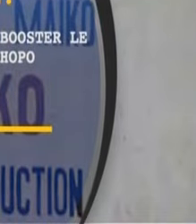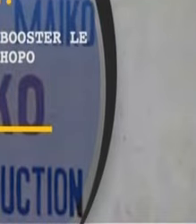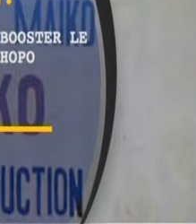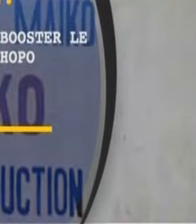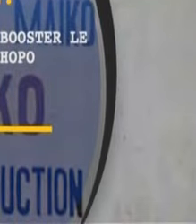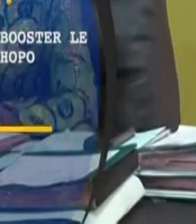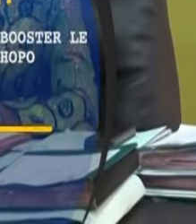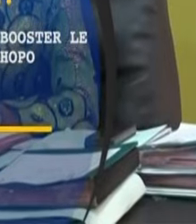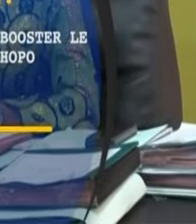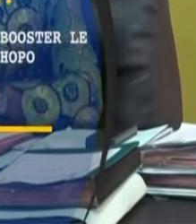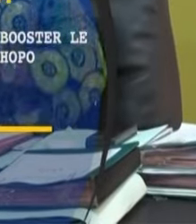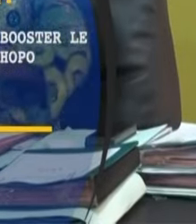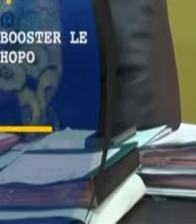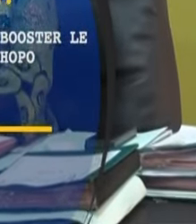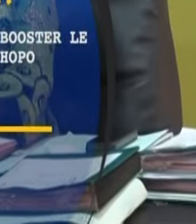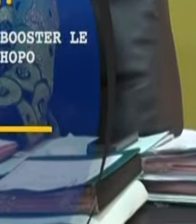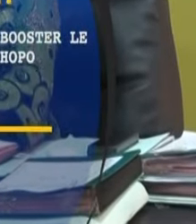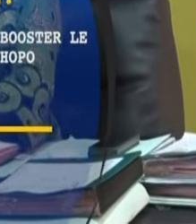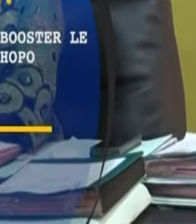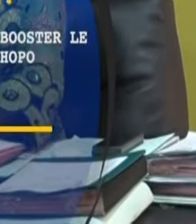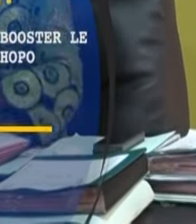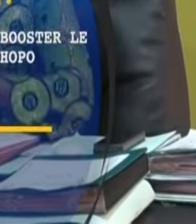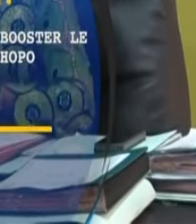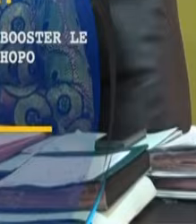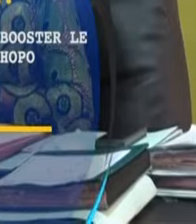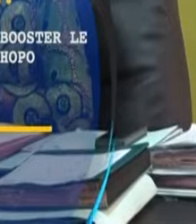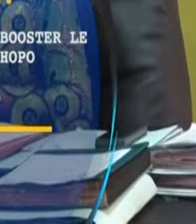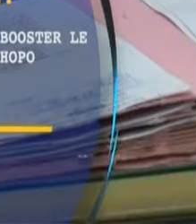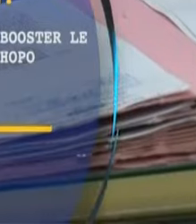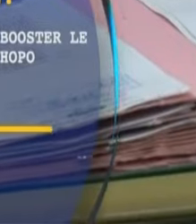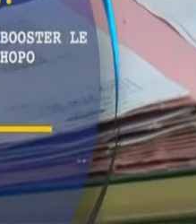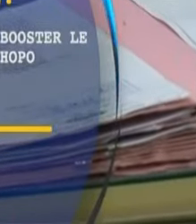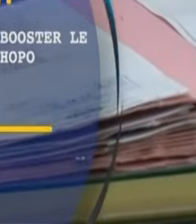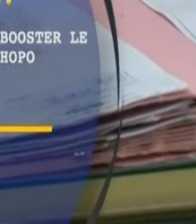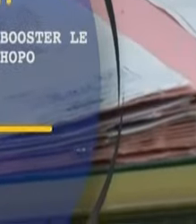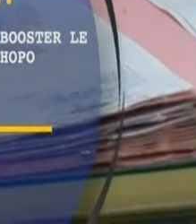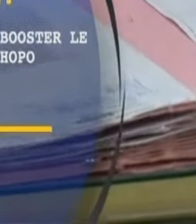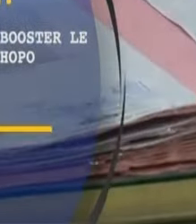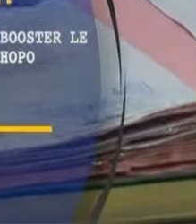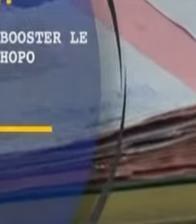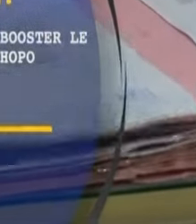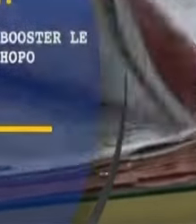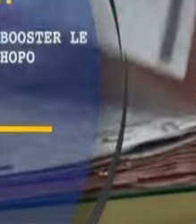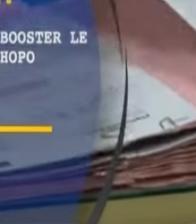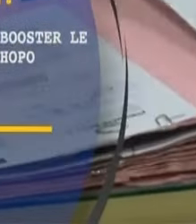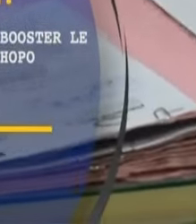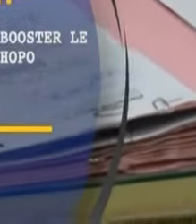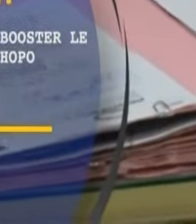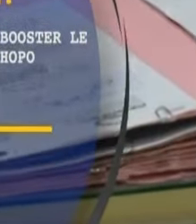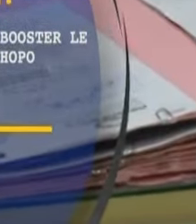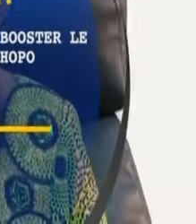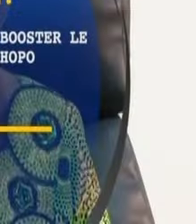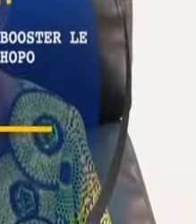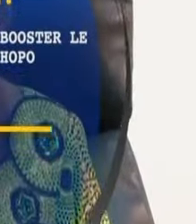a érigé la cimenterie des Maïko. Deux parties ont signé ce contrat, la patronne des entreprises publiques et les